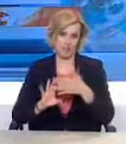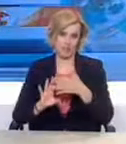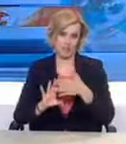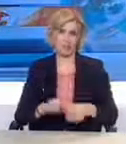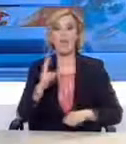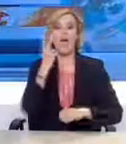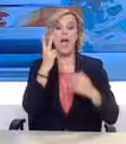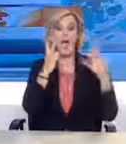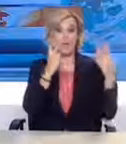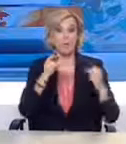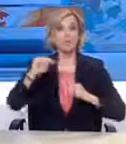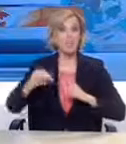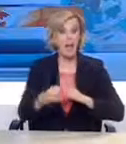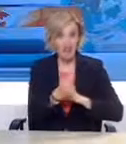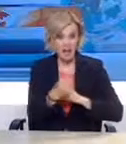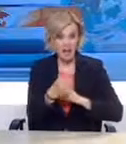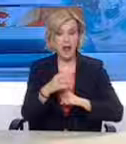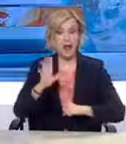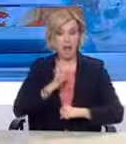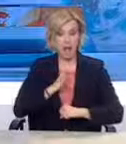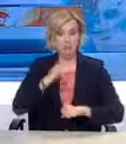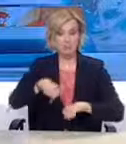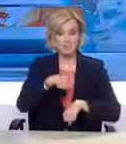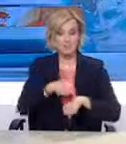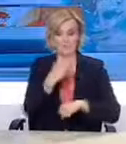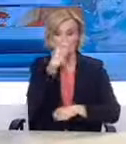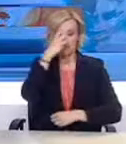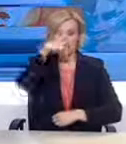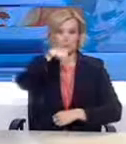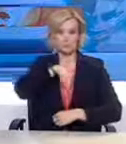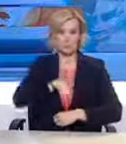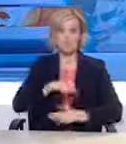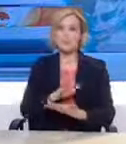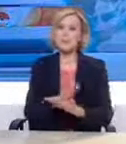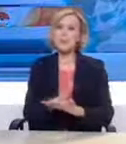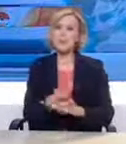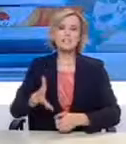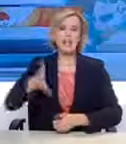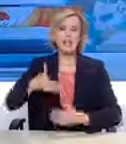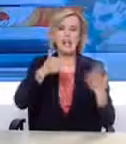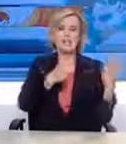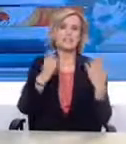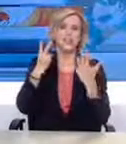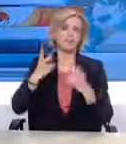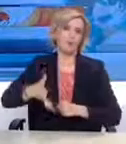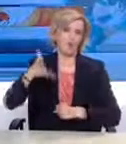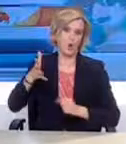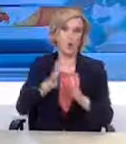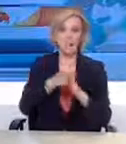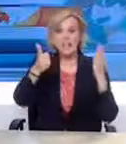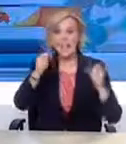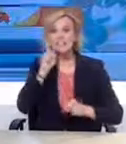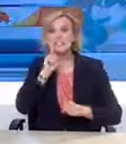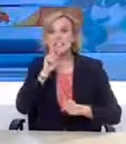79 συμπολίτες μας νοσηλεύονται διασωληνωμένοι. Η διάμεση ηλικία τους είναι 67 ετών. 16 είναι γυναίκες και οι υπόλοιποι άνδρες.